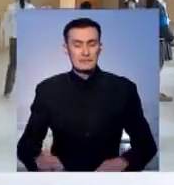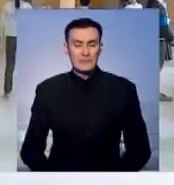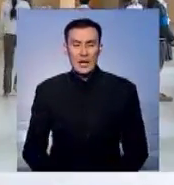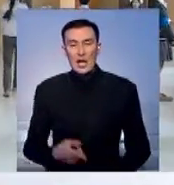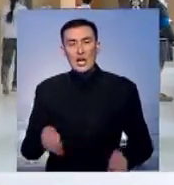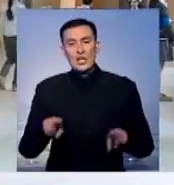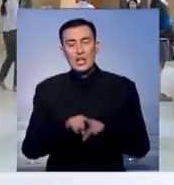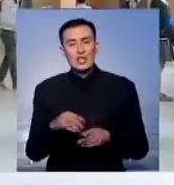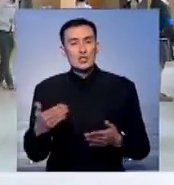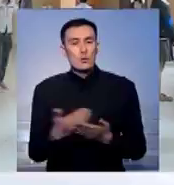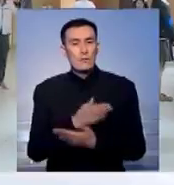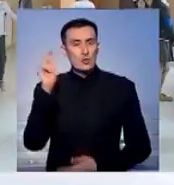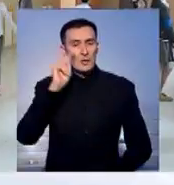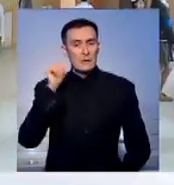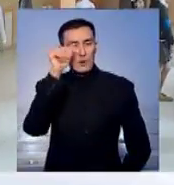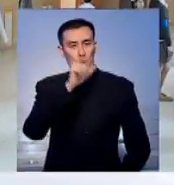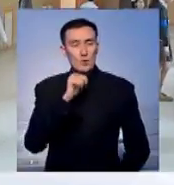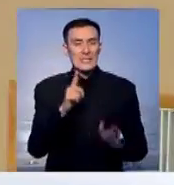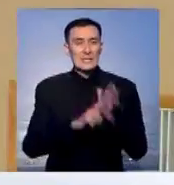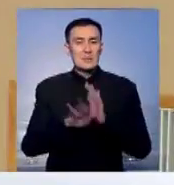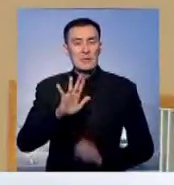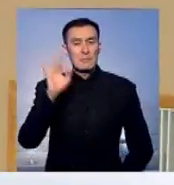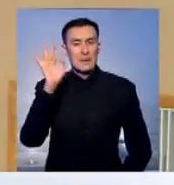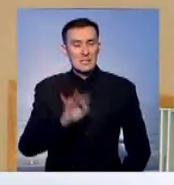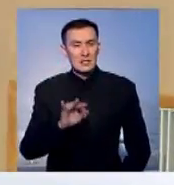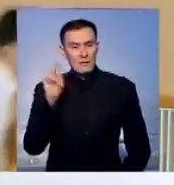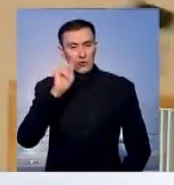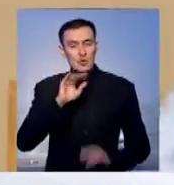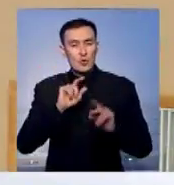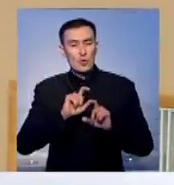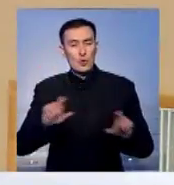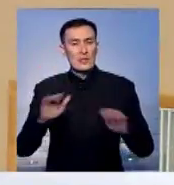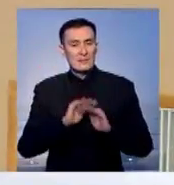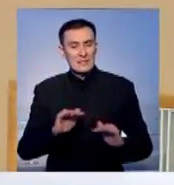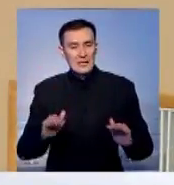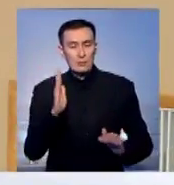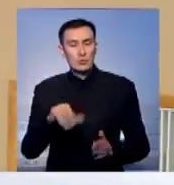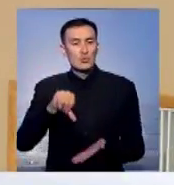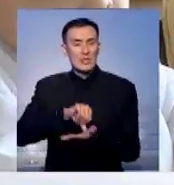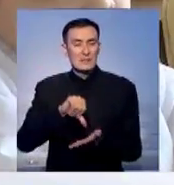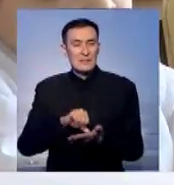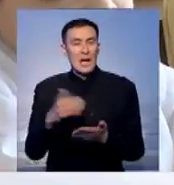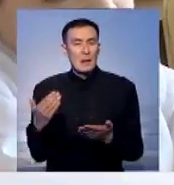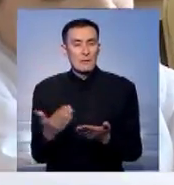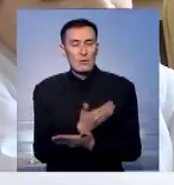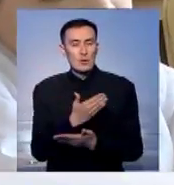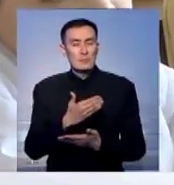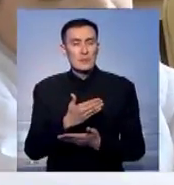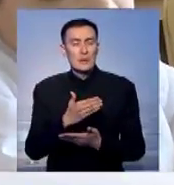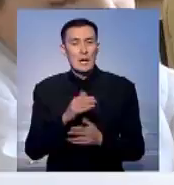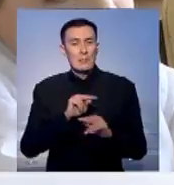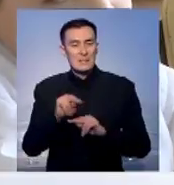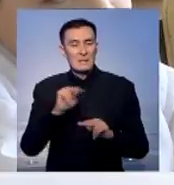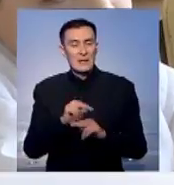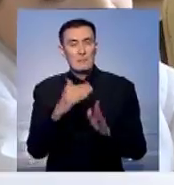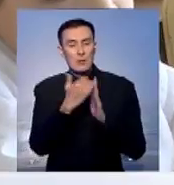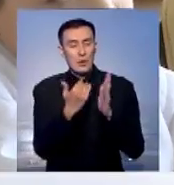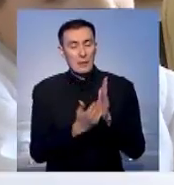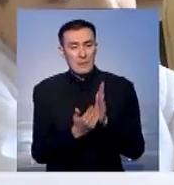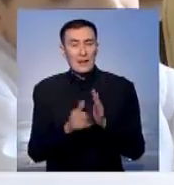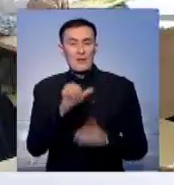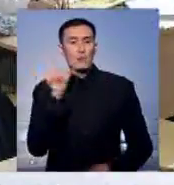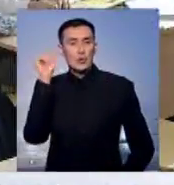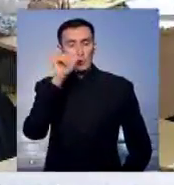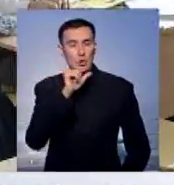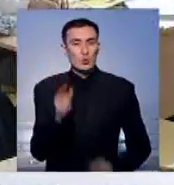Кроме того, с нового учебного года 75% школьников в Казахстане будут охвачены обновленным содержанием образования. Если в